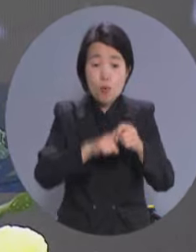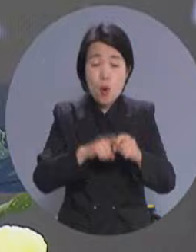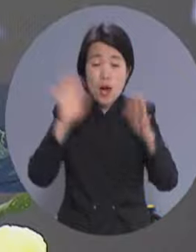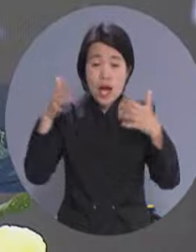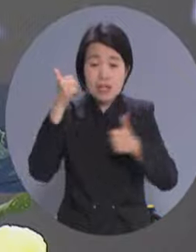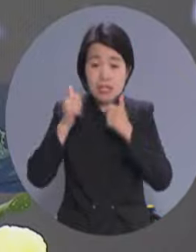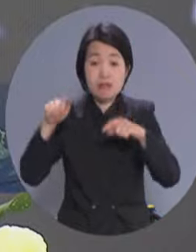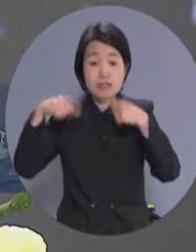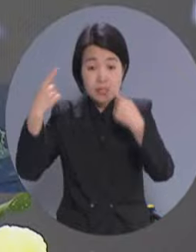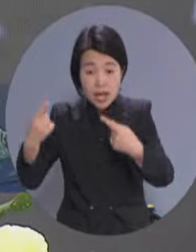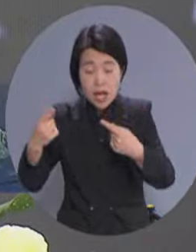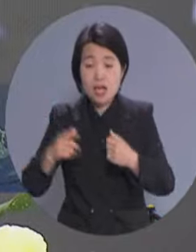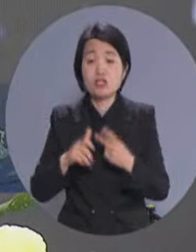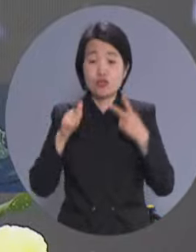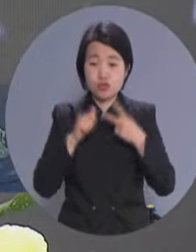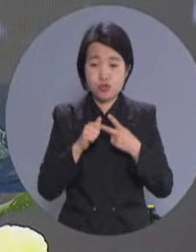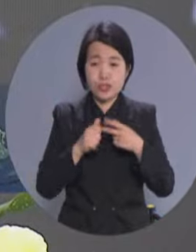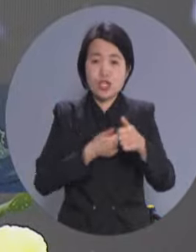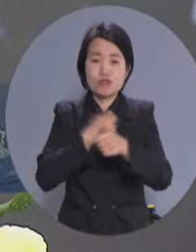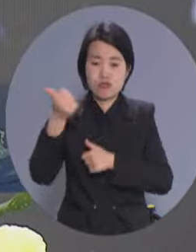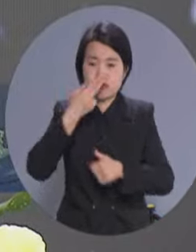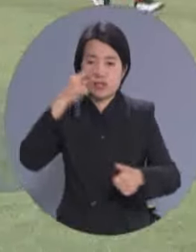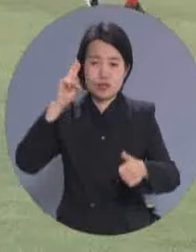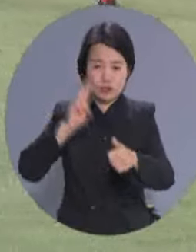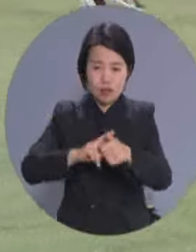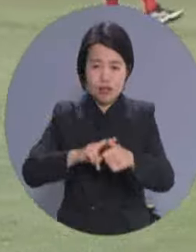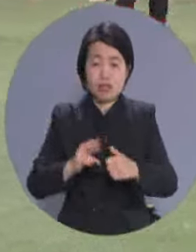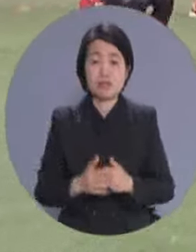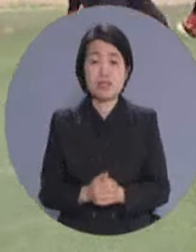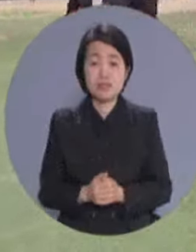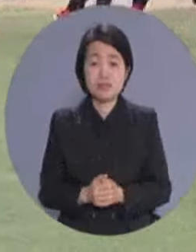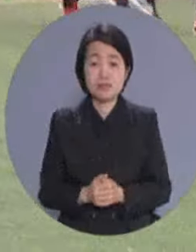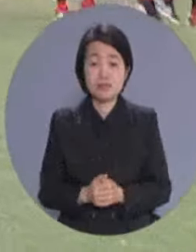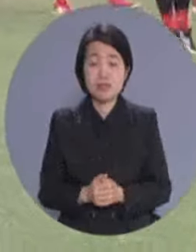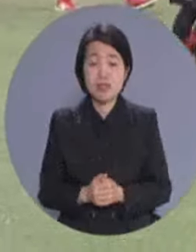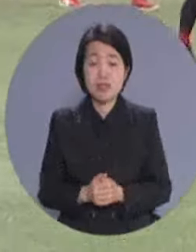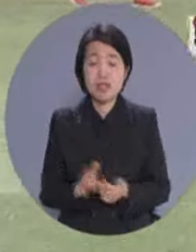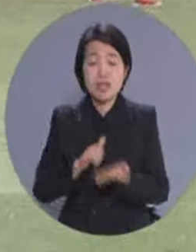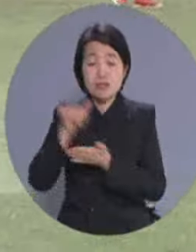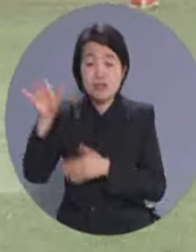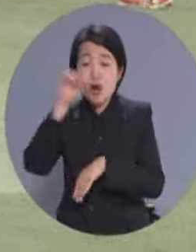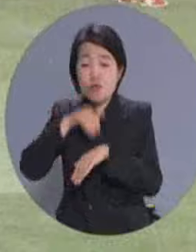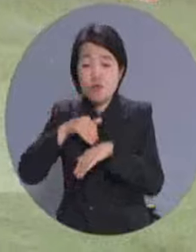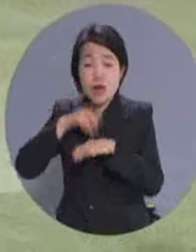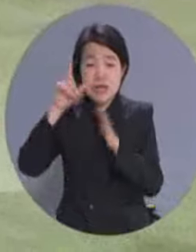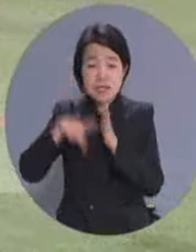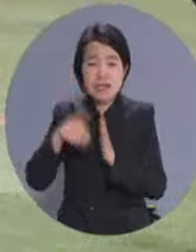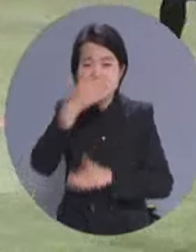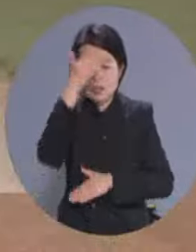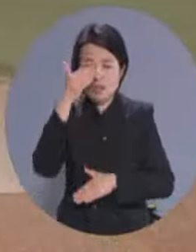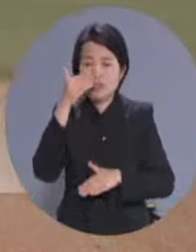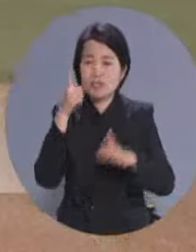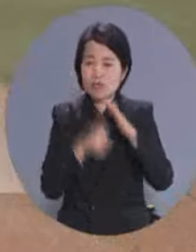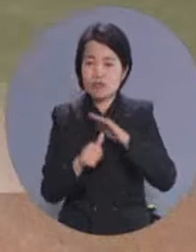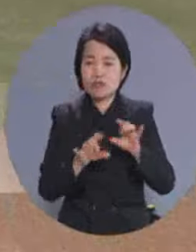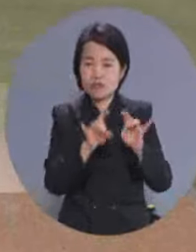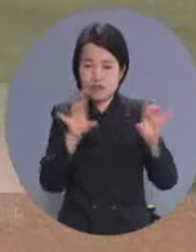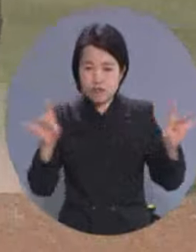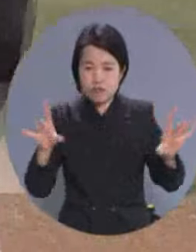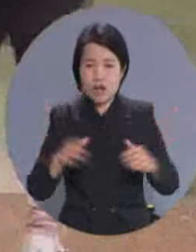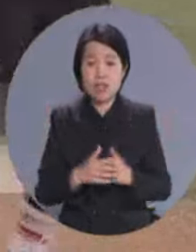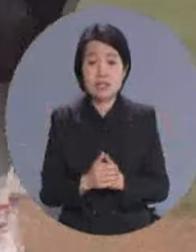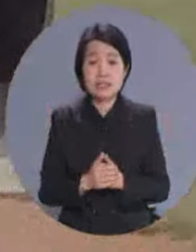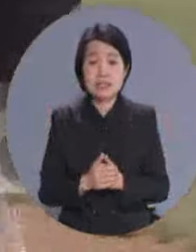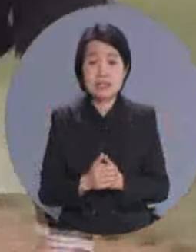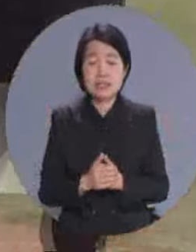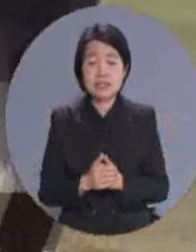그 다음에는 우승을 향해 도전할 것이고 특히 전지훈련 기간 젊은 선수를 비롯한 팀의 뎁스,